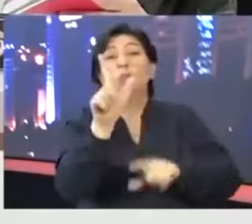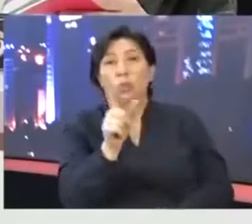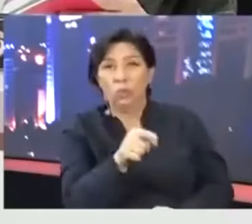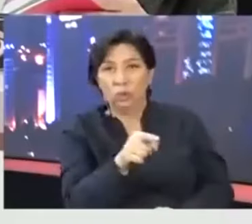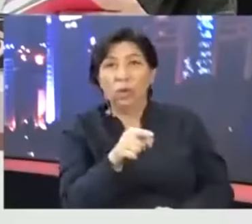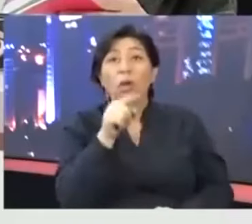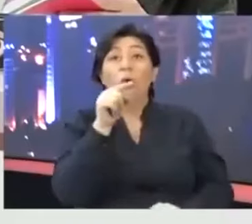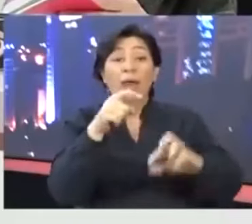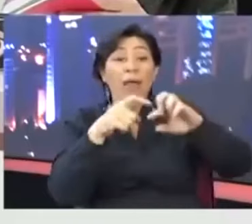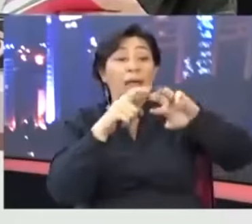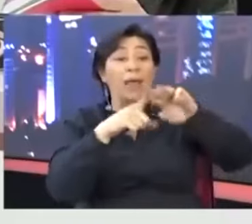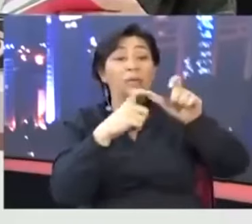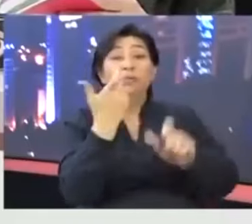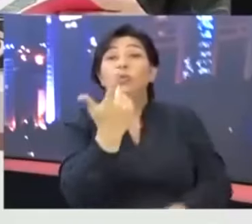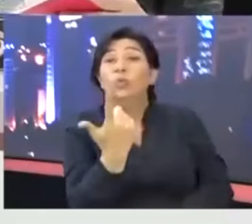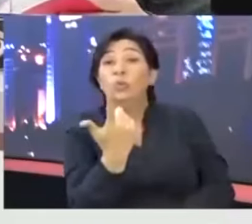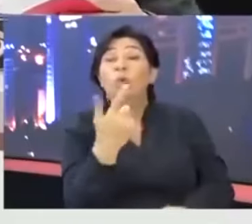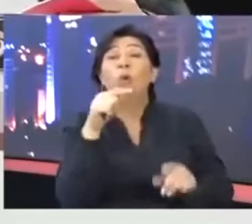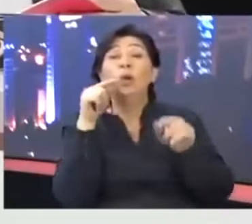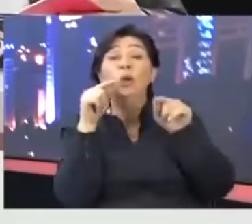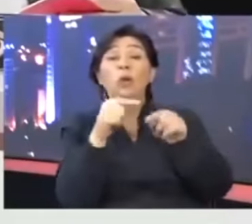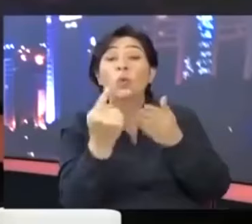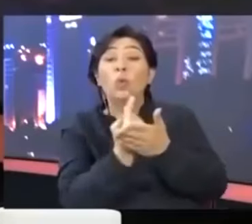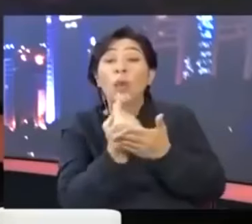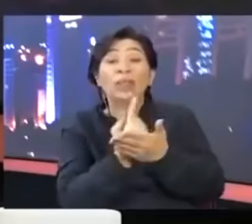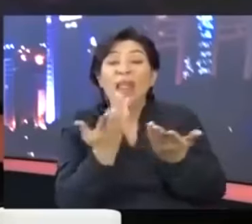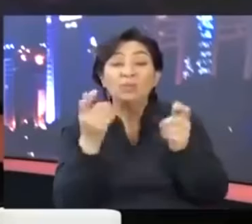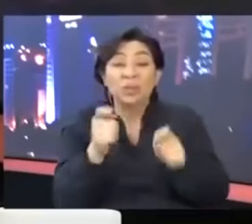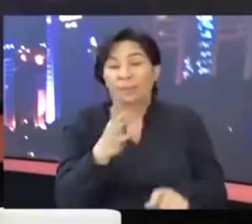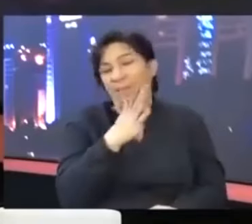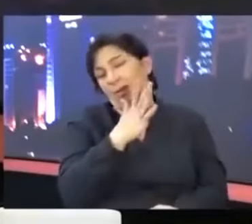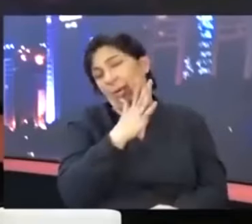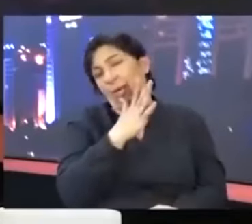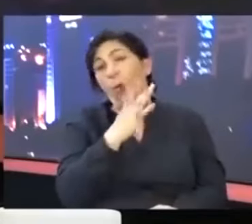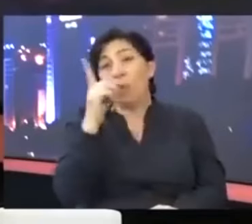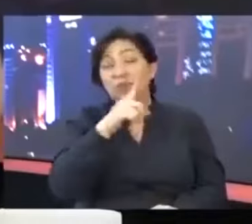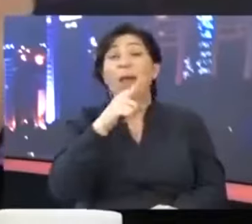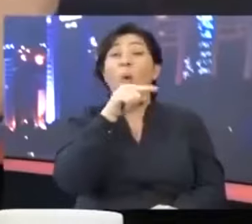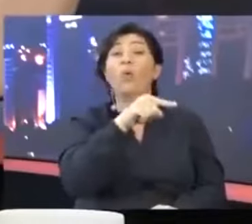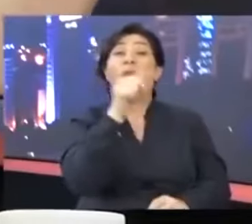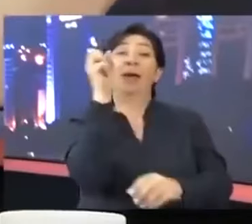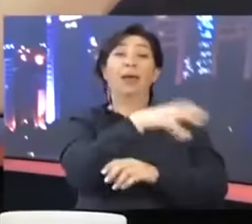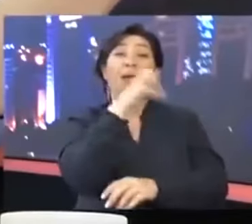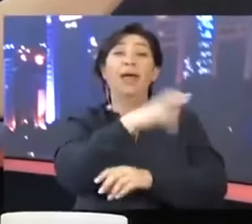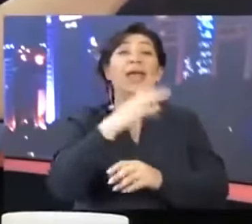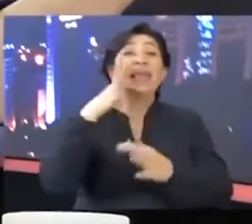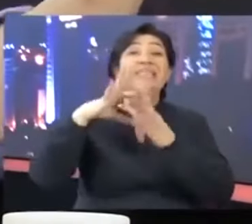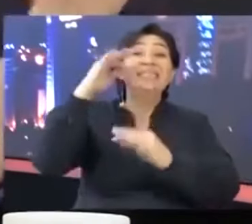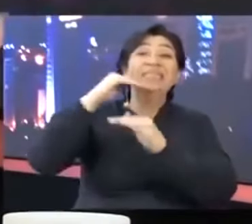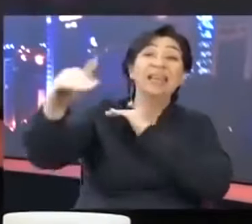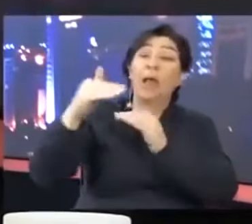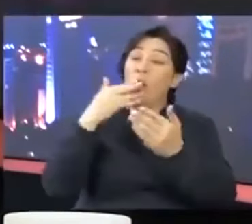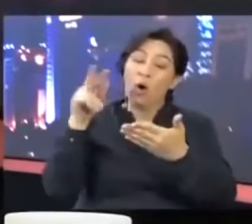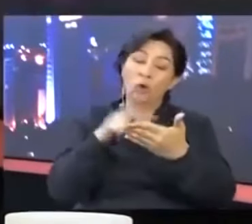şimdi Resulün Kur'an'ı Ne yapacağını Allah biliyor zaten onun için indiriyor insanlara bunu okuyacak peki